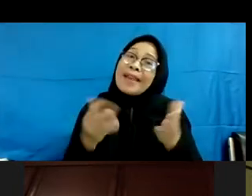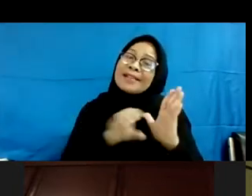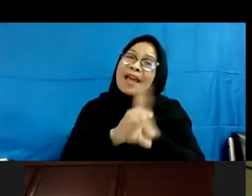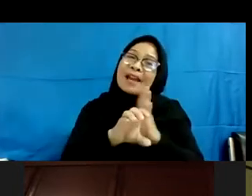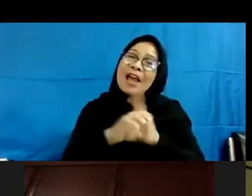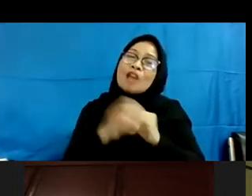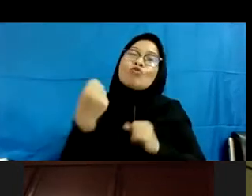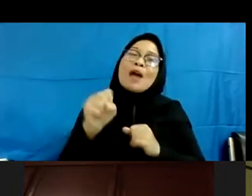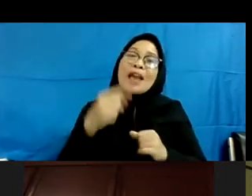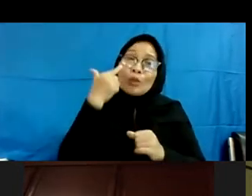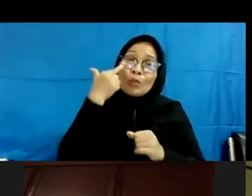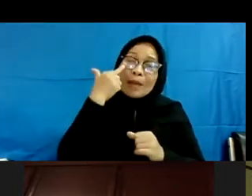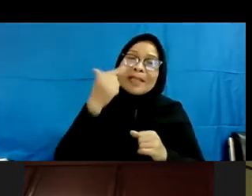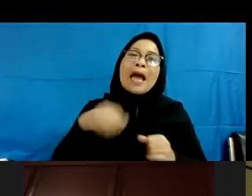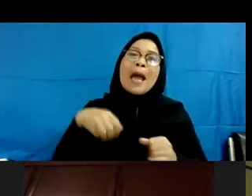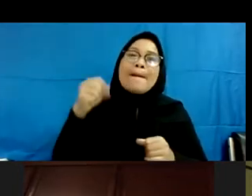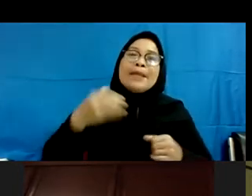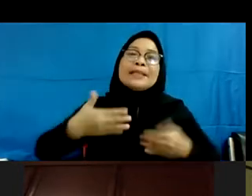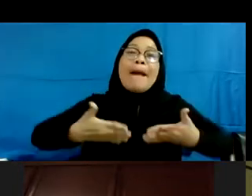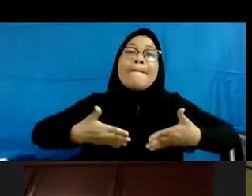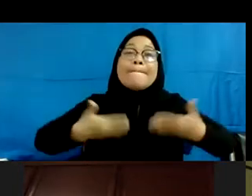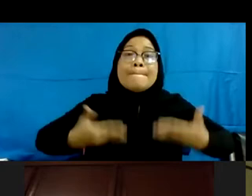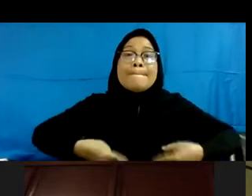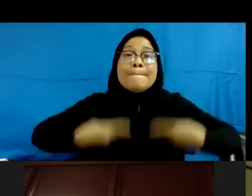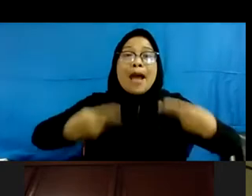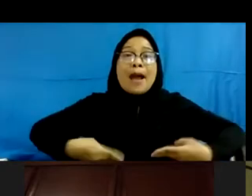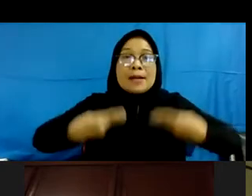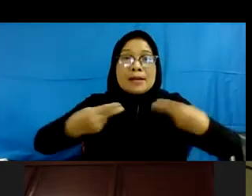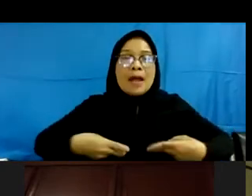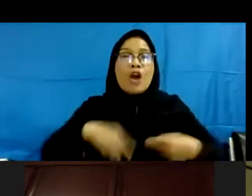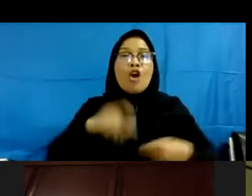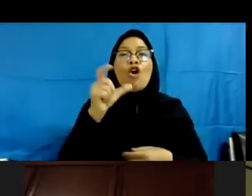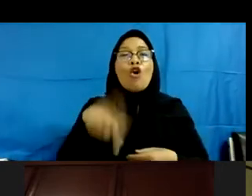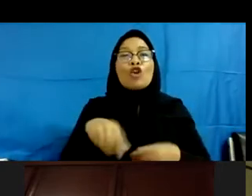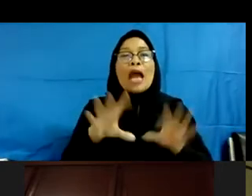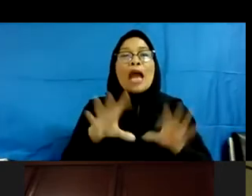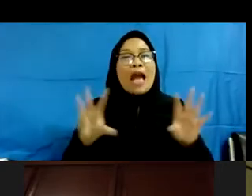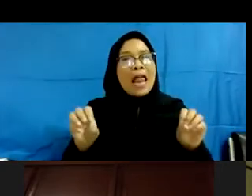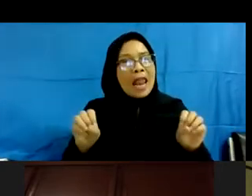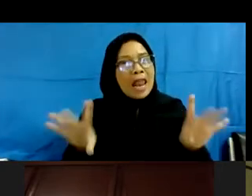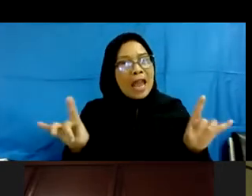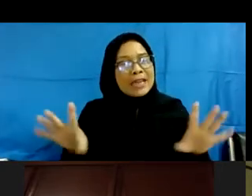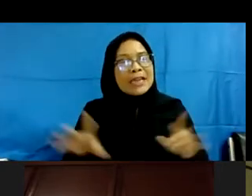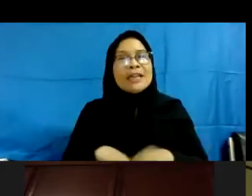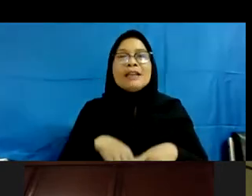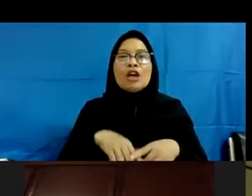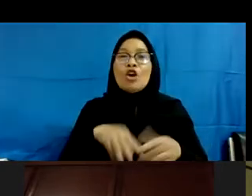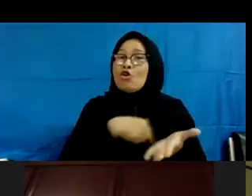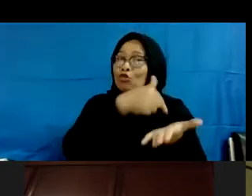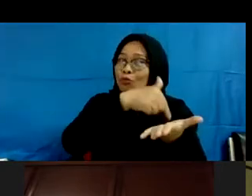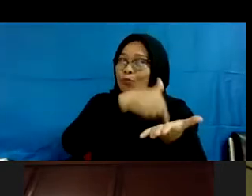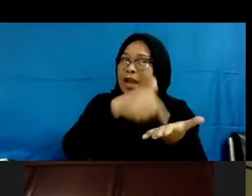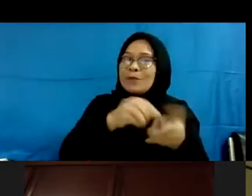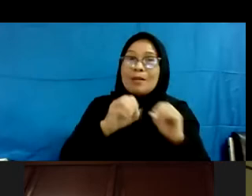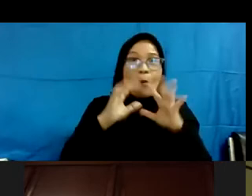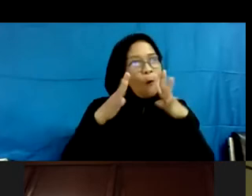bisa bangga, gitu, dengan Braille-nya, dan orang lain jadi menganggap Braille itu sesuatu yang wow gitu kan, keren